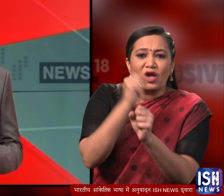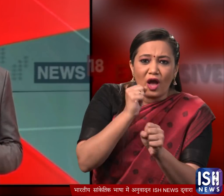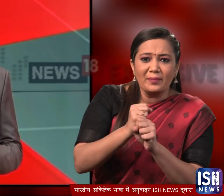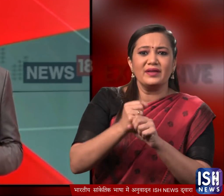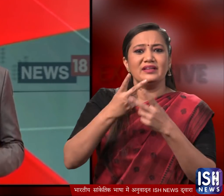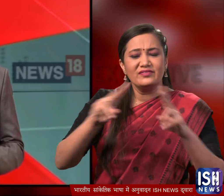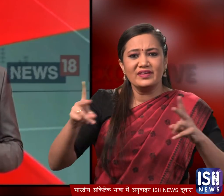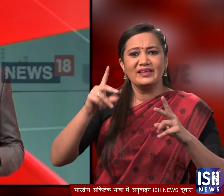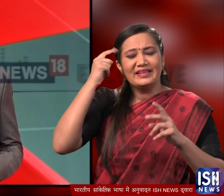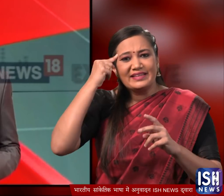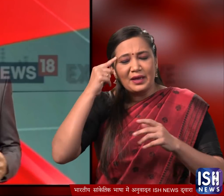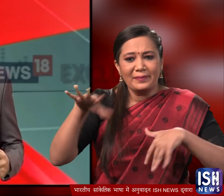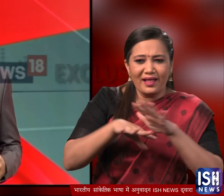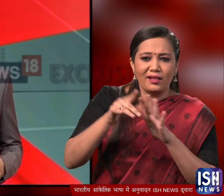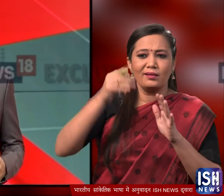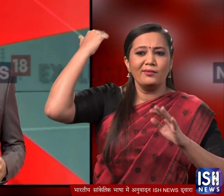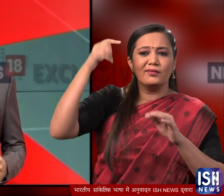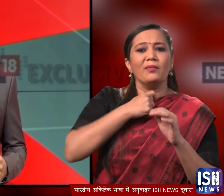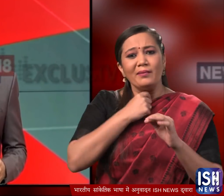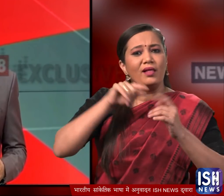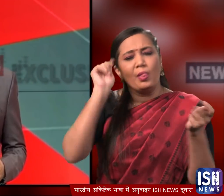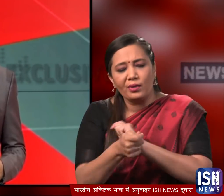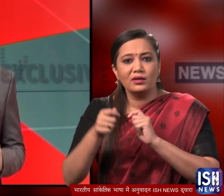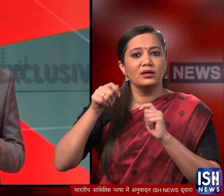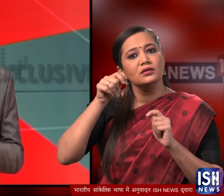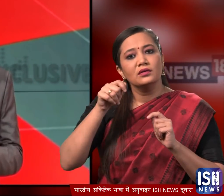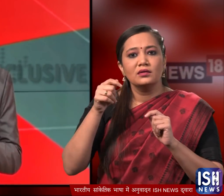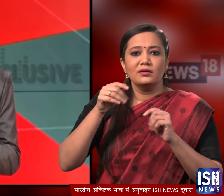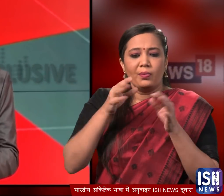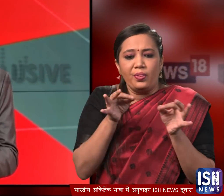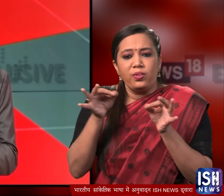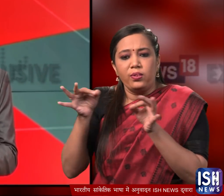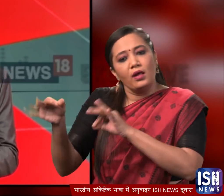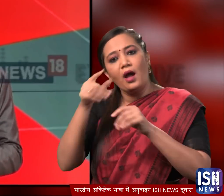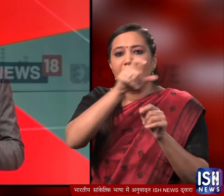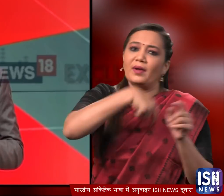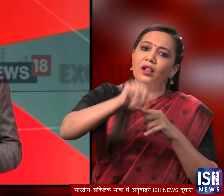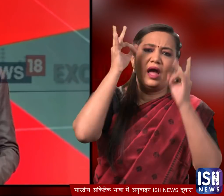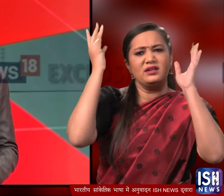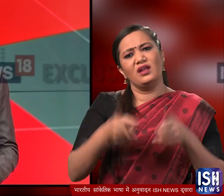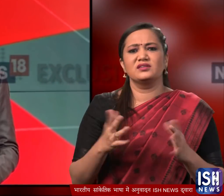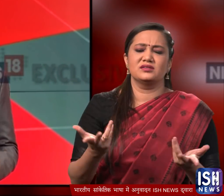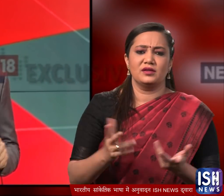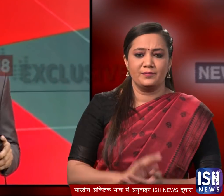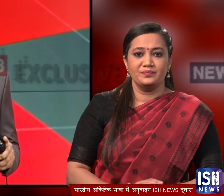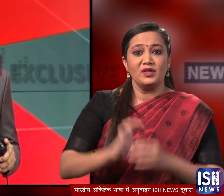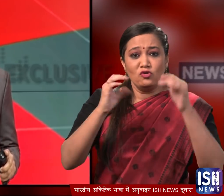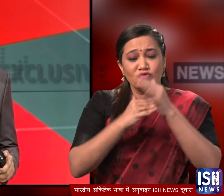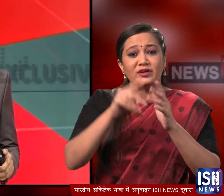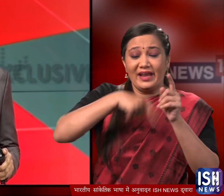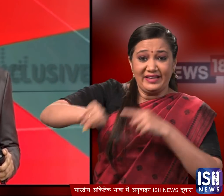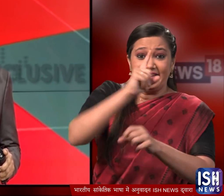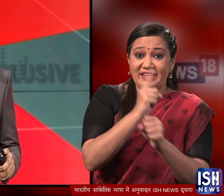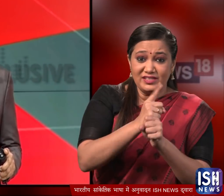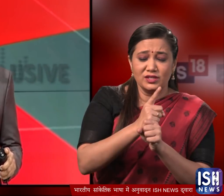जब मुद्दों को लटकाने और भटकाने की राह पर चलती है तो एक न एक दिन उसे लोगों के गुस्से का सामना करना ही पड़ता है। कोलकाता में